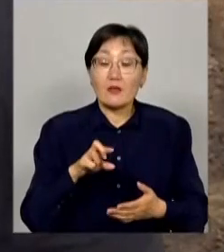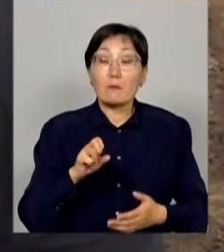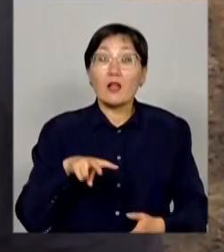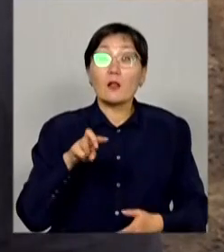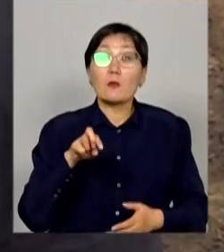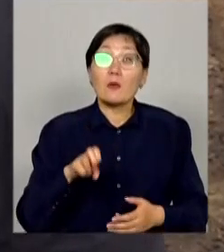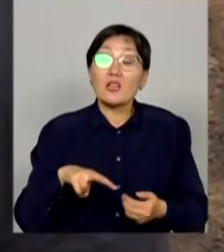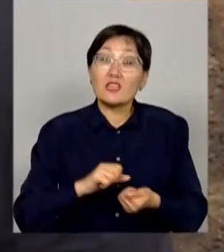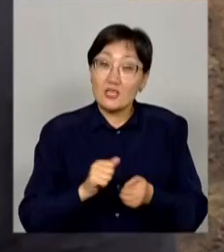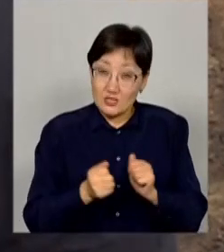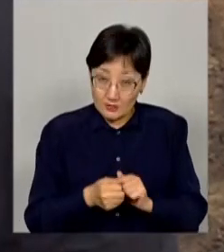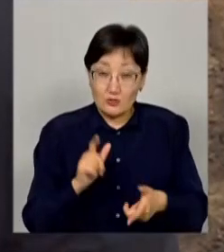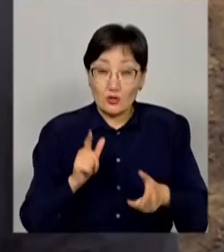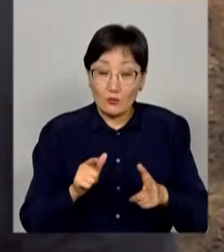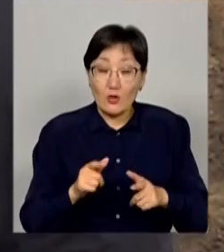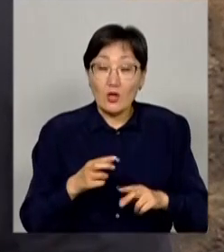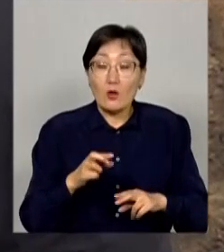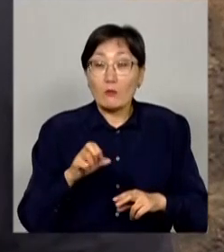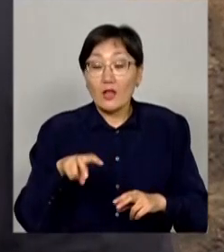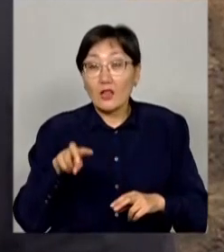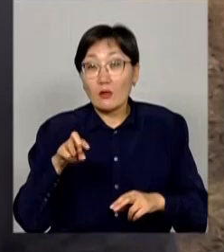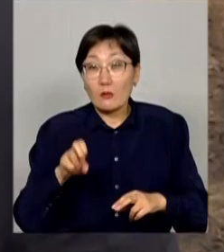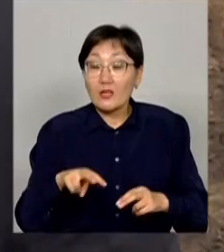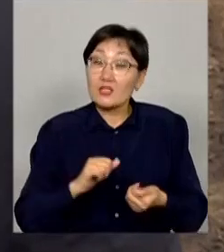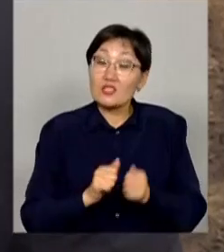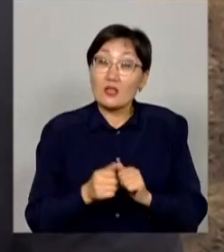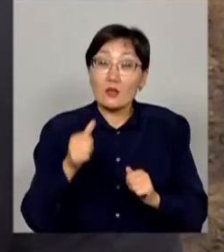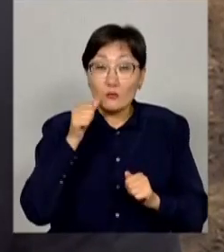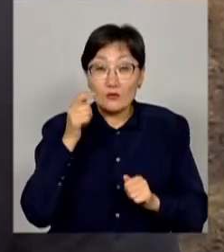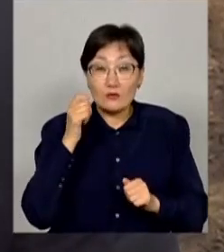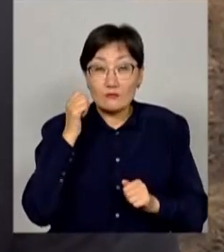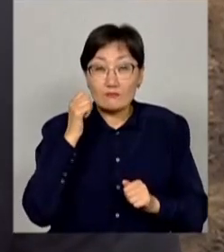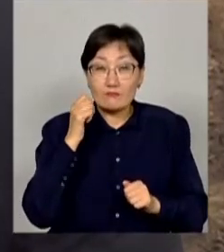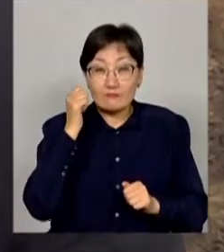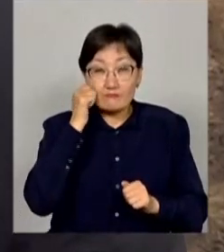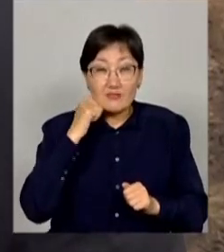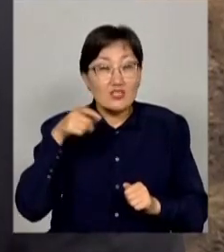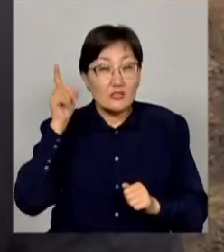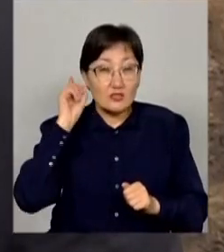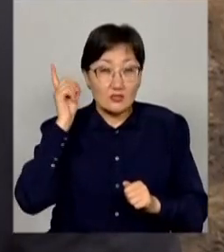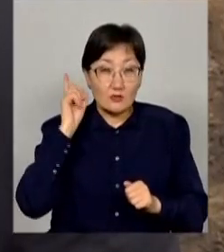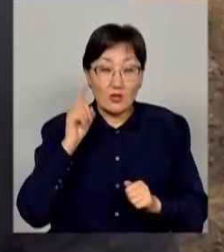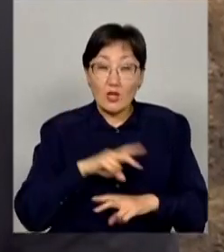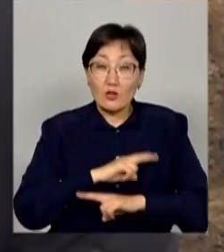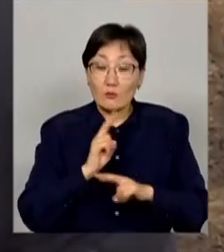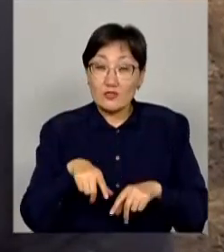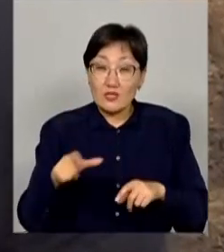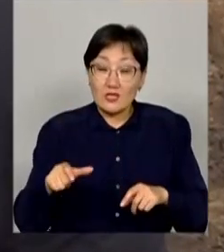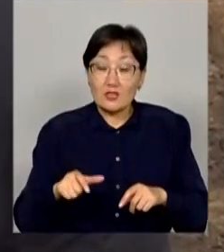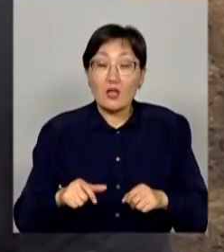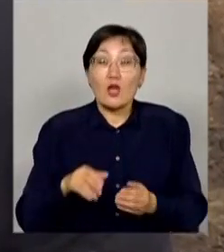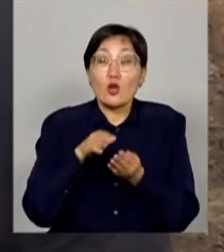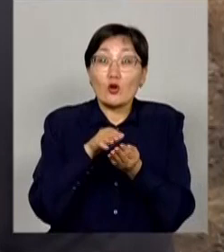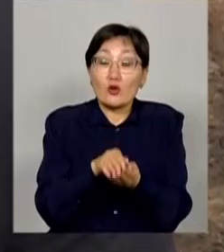екендігі анық бұл балбал тастар ертегі кезеңдерде жаңа қайтыс болған кісілердің қабірлердің